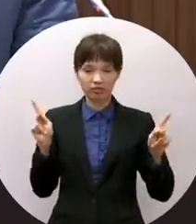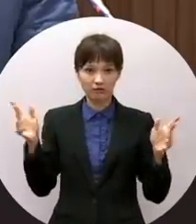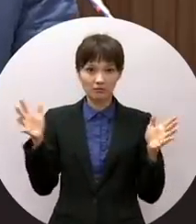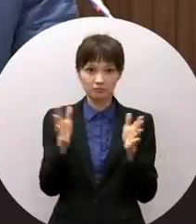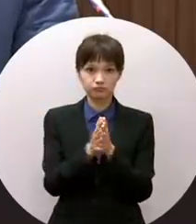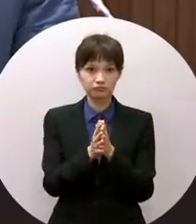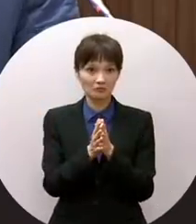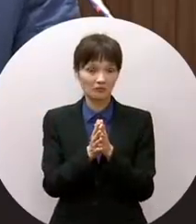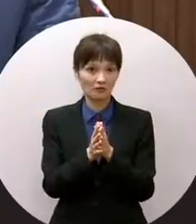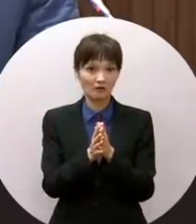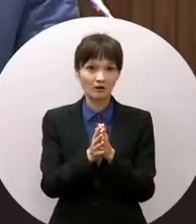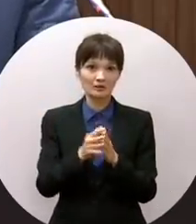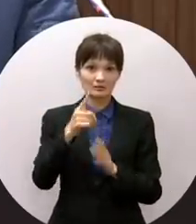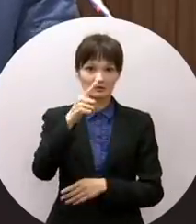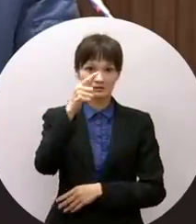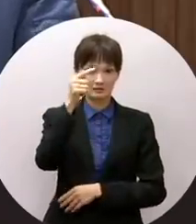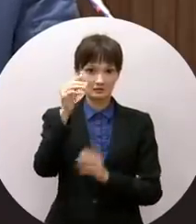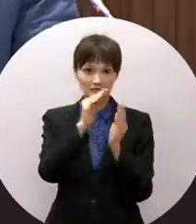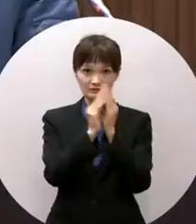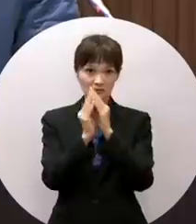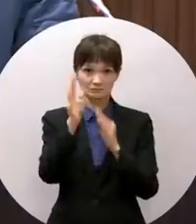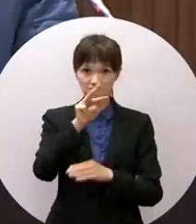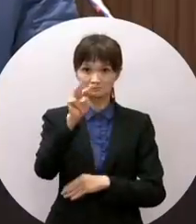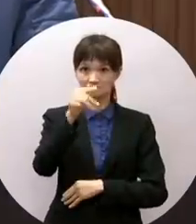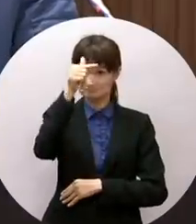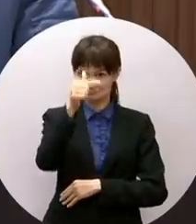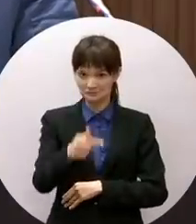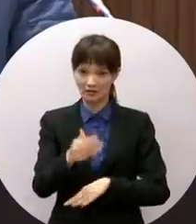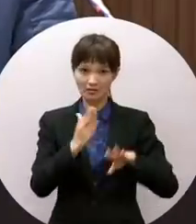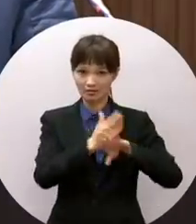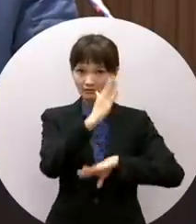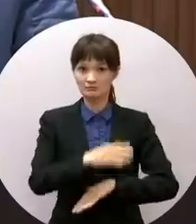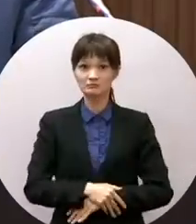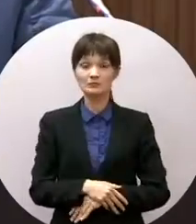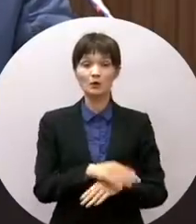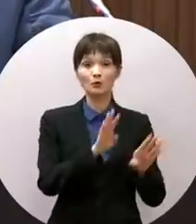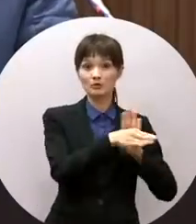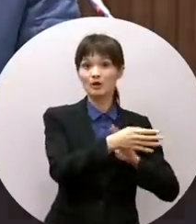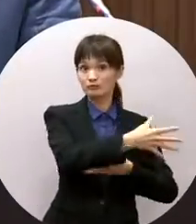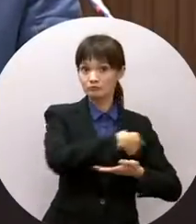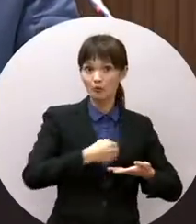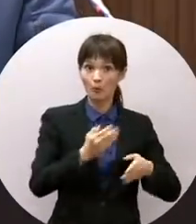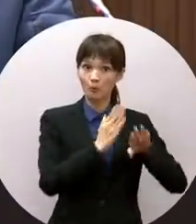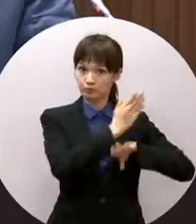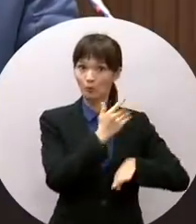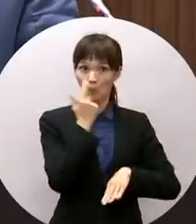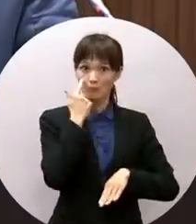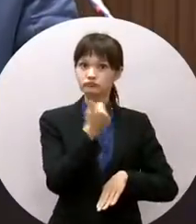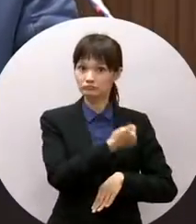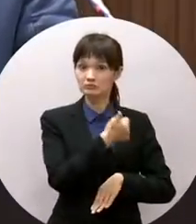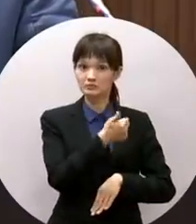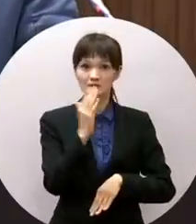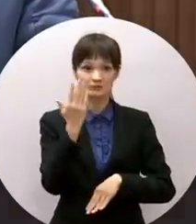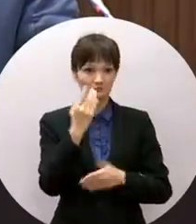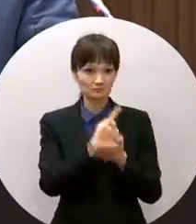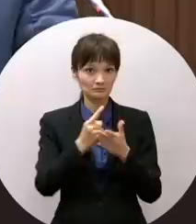过5兆3000亿，即使税收有超收，但是每一年特别预算等等债务